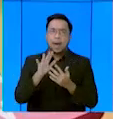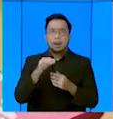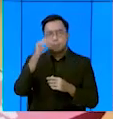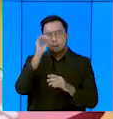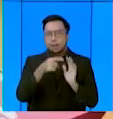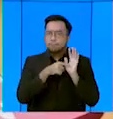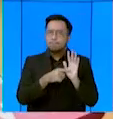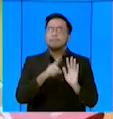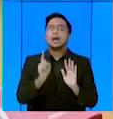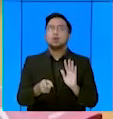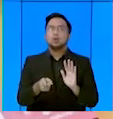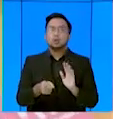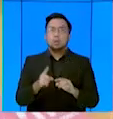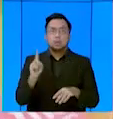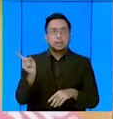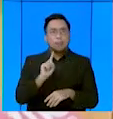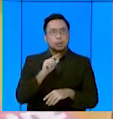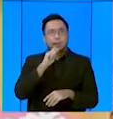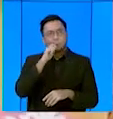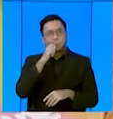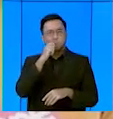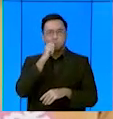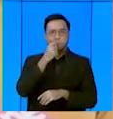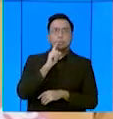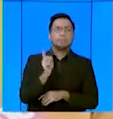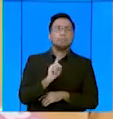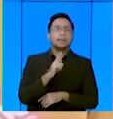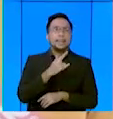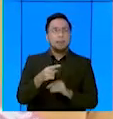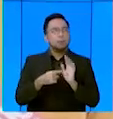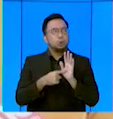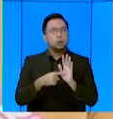semuanya. Tidak ada yang perlu ditutup-tutupi. Kalau ada,